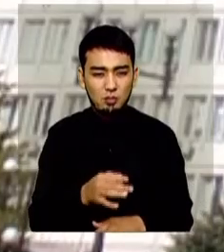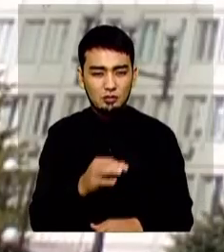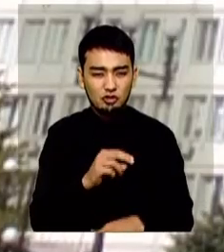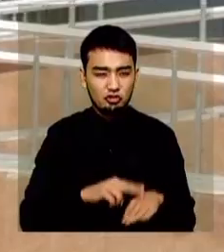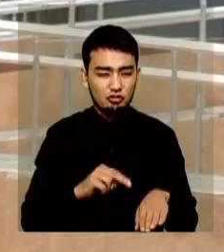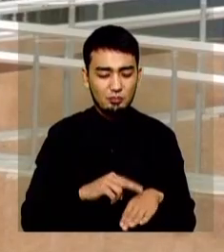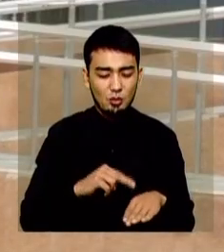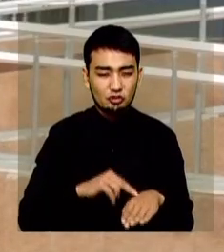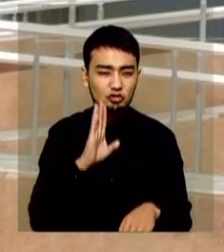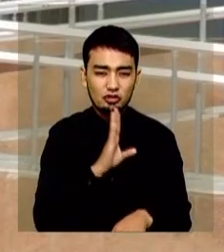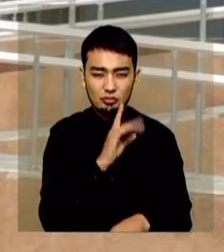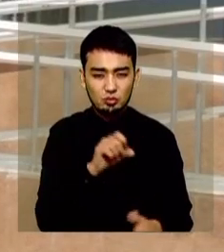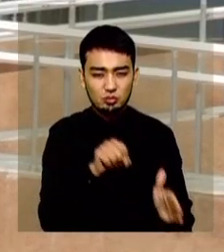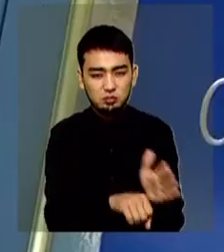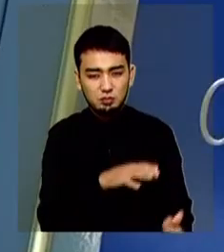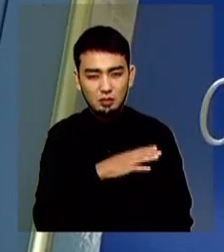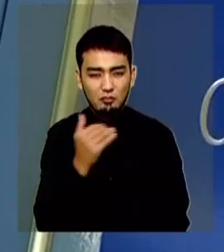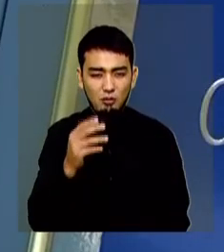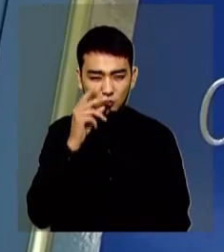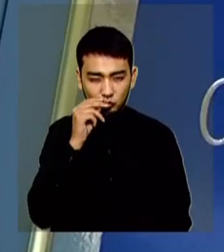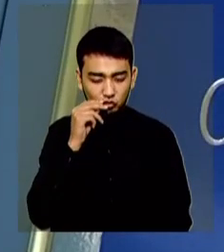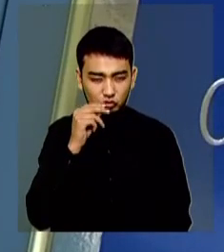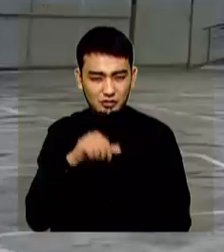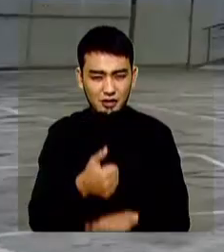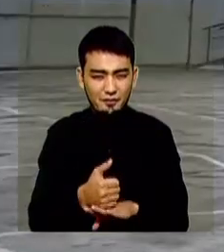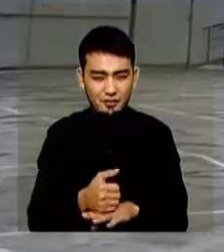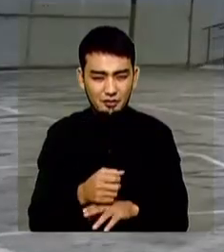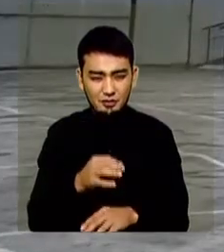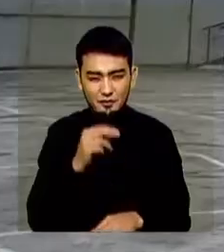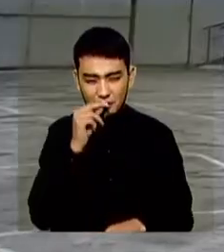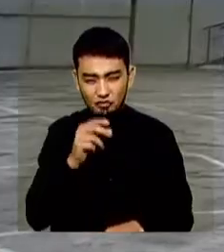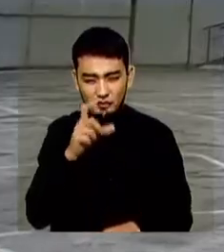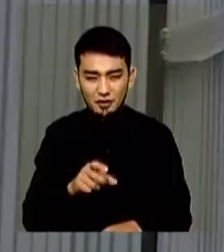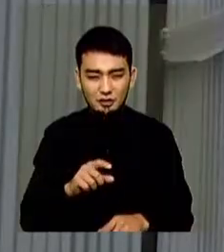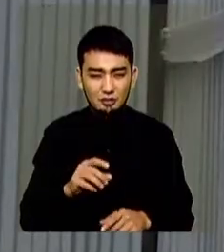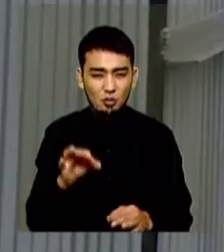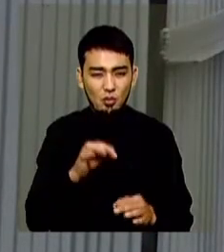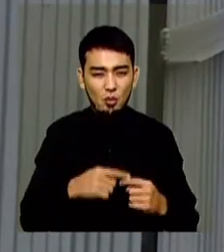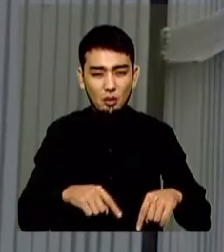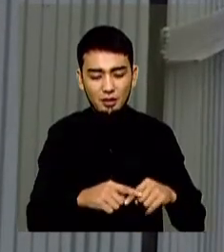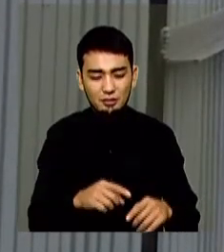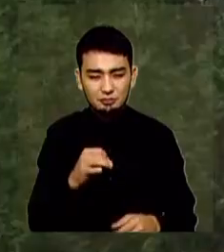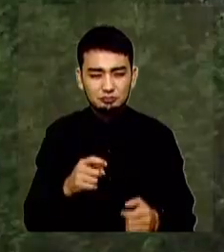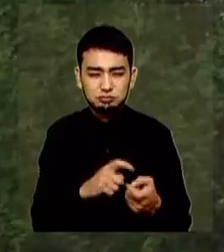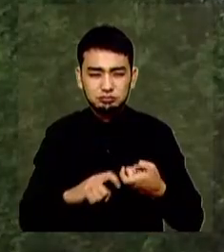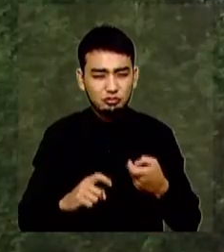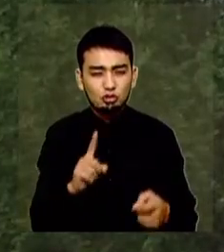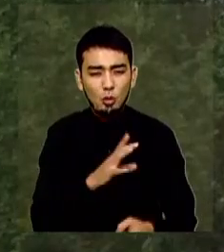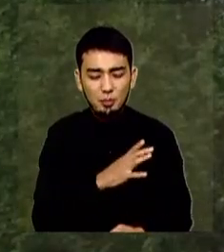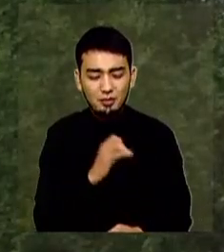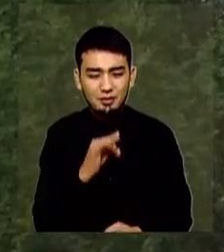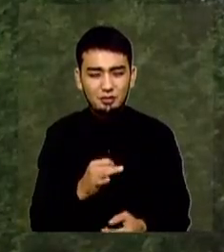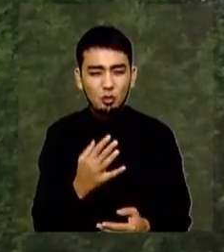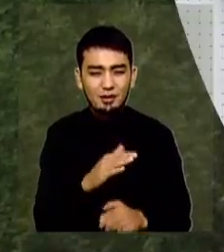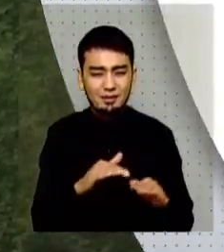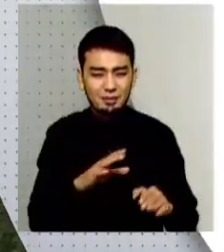женщину-полицейского. Главный подозреваемый — ее муж. Также сотрудник правоохранительных органов. Что не поделили супруги, сколько детей